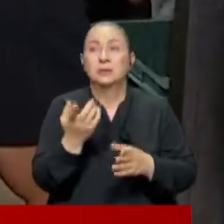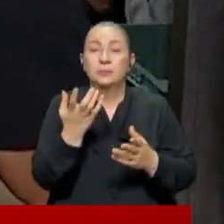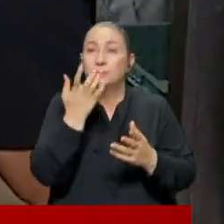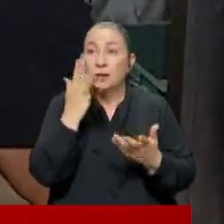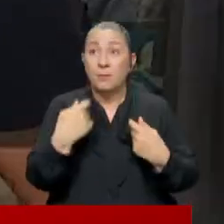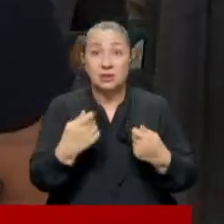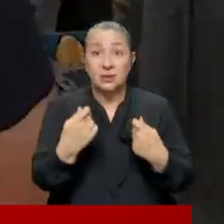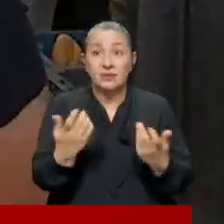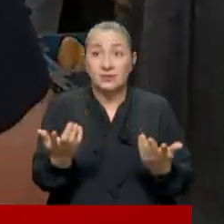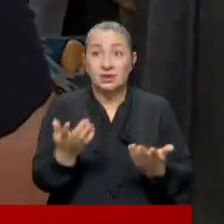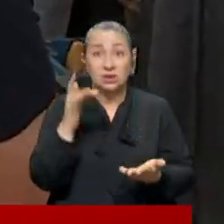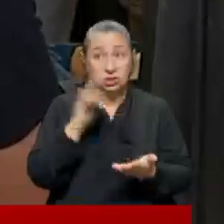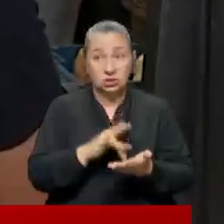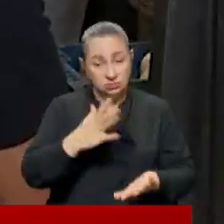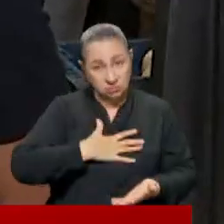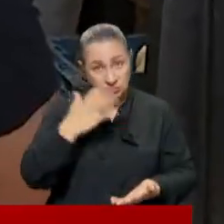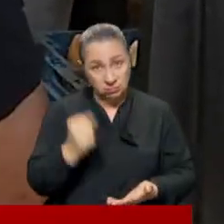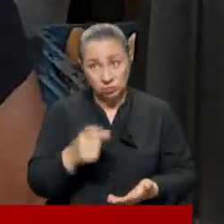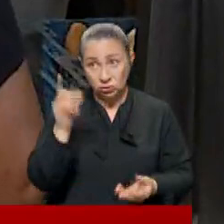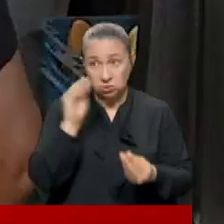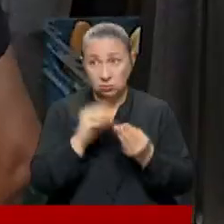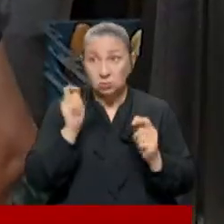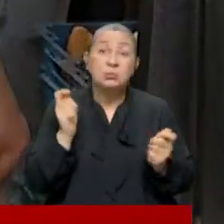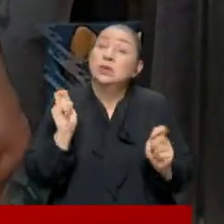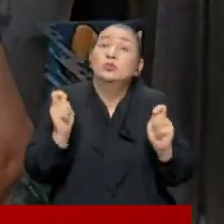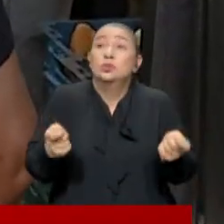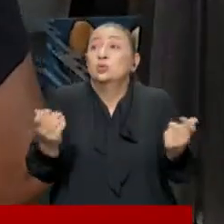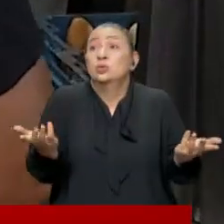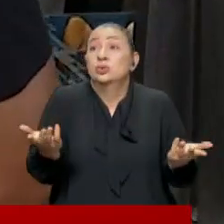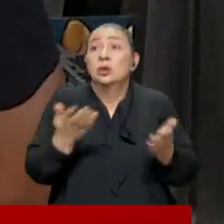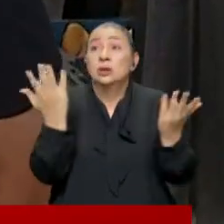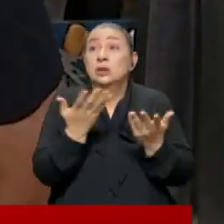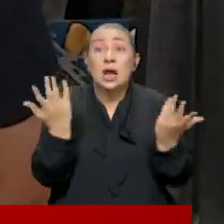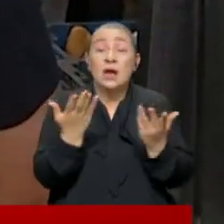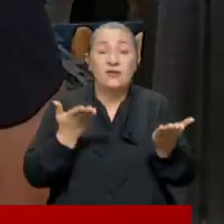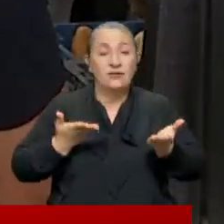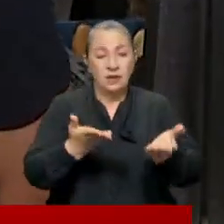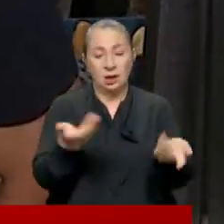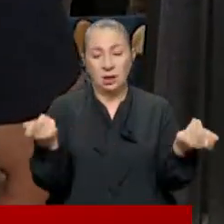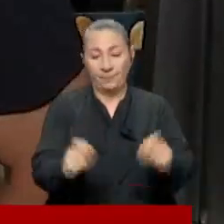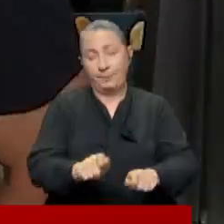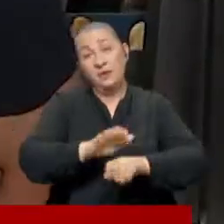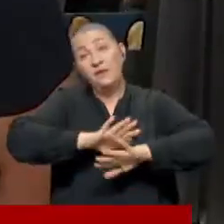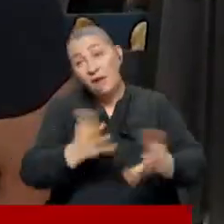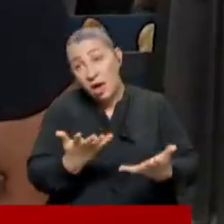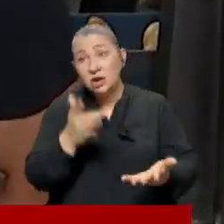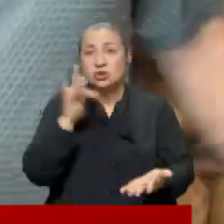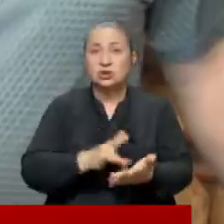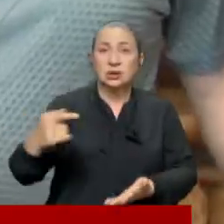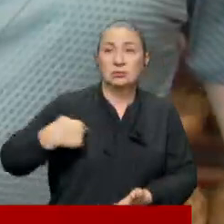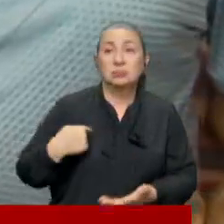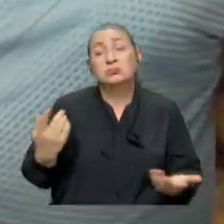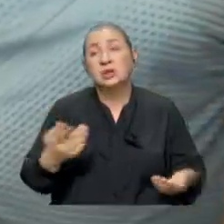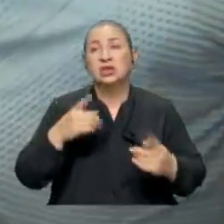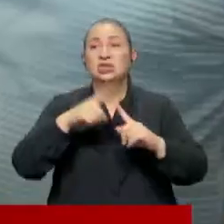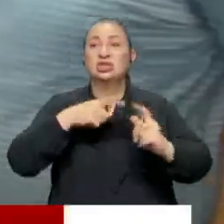Beklenmesi maliyetler. Cezayı göze alarak mı bu zamları yapıyoruz? Göze alarak yapıyoruz yani. Ya artık fırıncı fırını kapatacak ya da cezayı yiyecek.